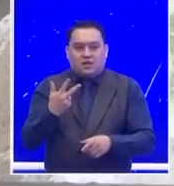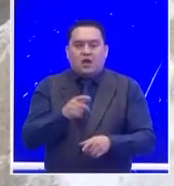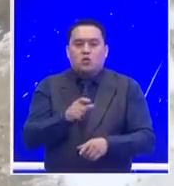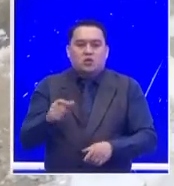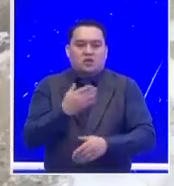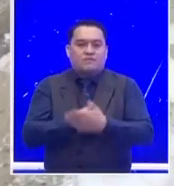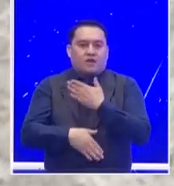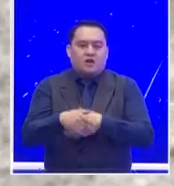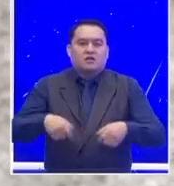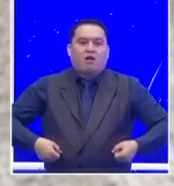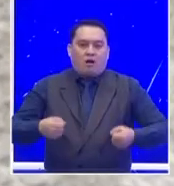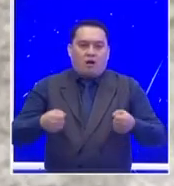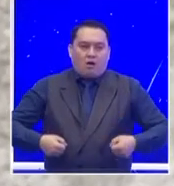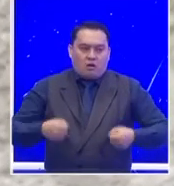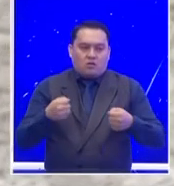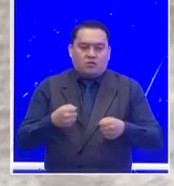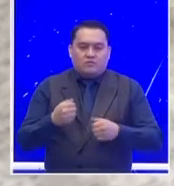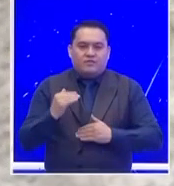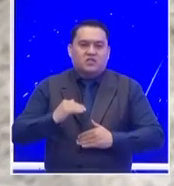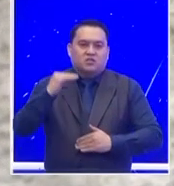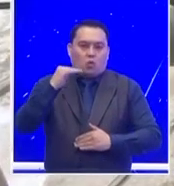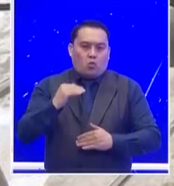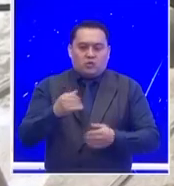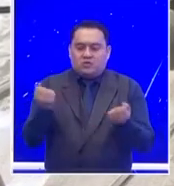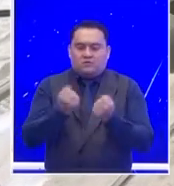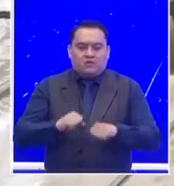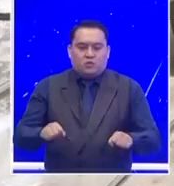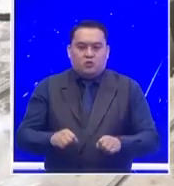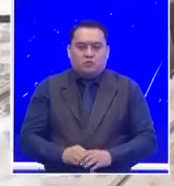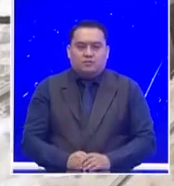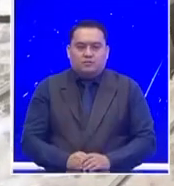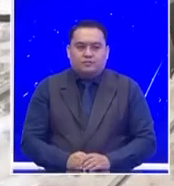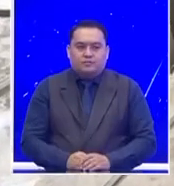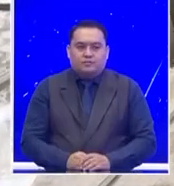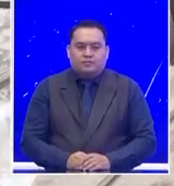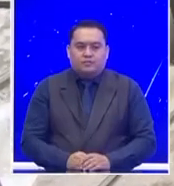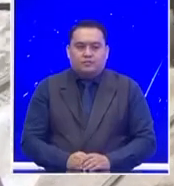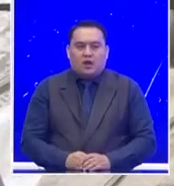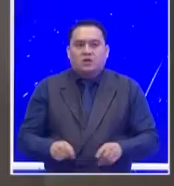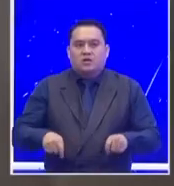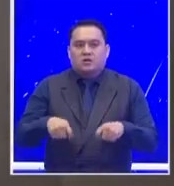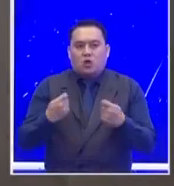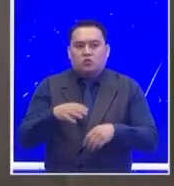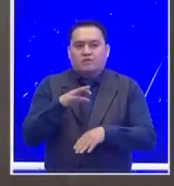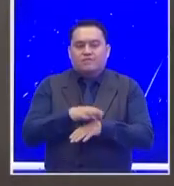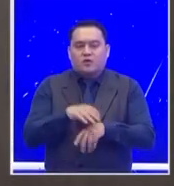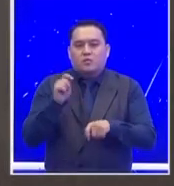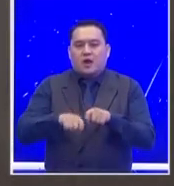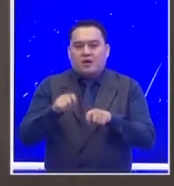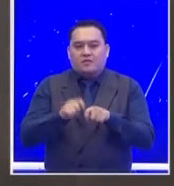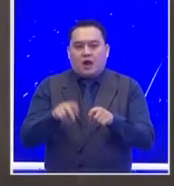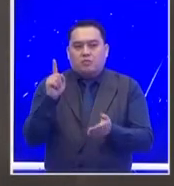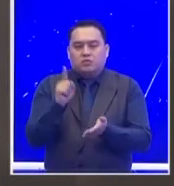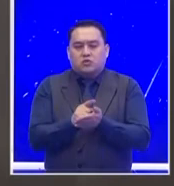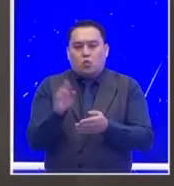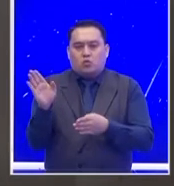людей в инвалидных колясках ступеньки и высокие пороги превращаются в серьезную преграду. Правонарушители, выявленные в ходе рейда,